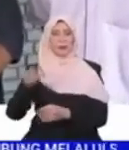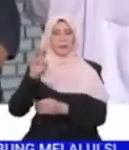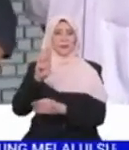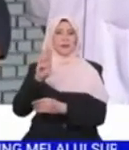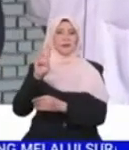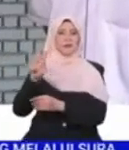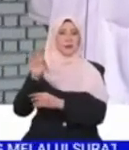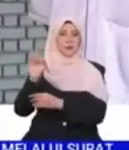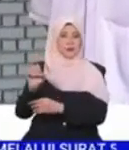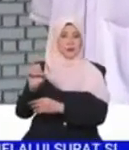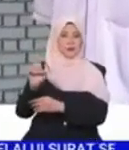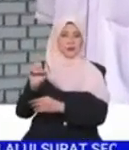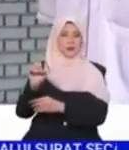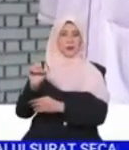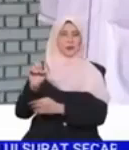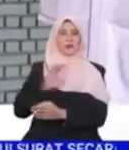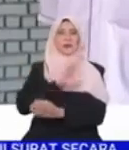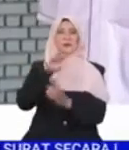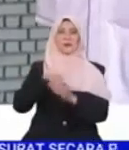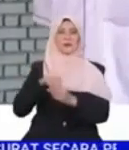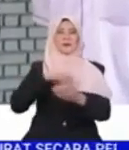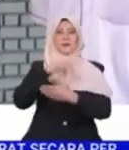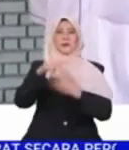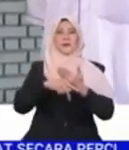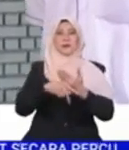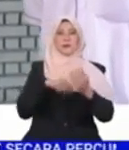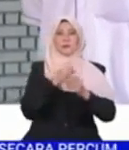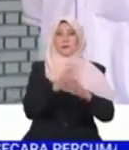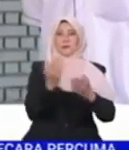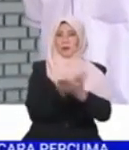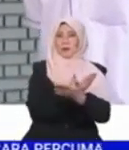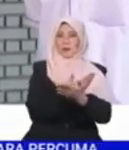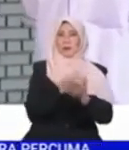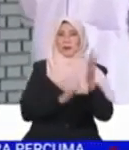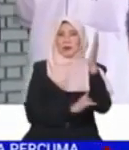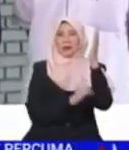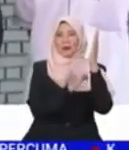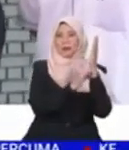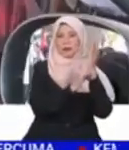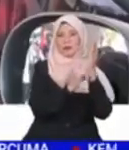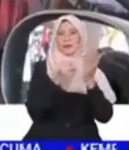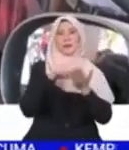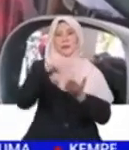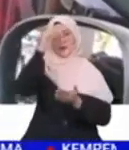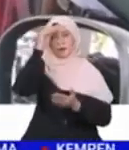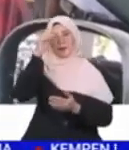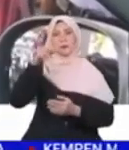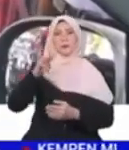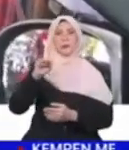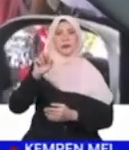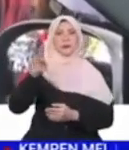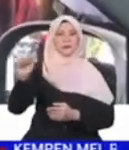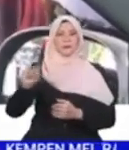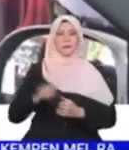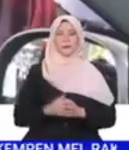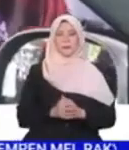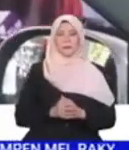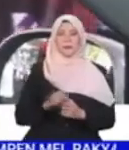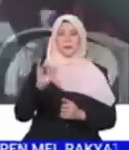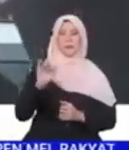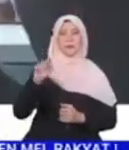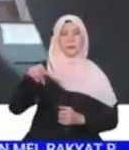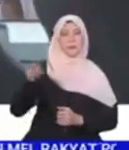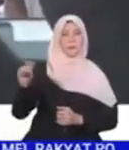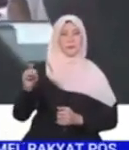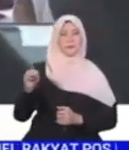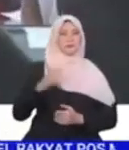B40 yang terlibat dalam program inisiatif-inisiatif baru melibatkan Yayasan Pelajaran Mara. Tambah beliau, YPM